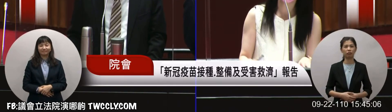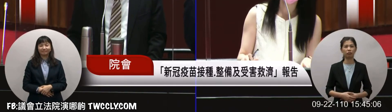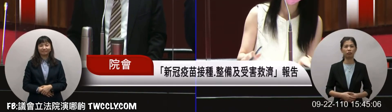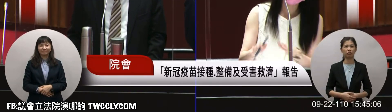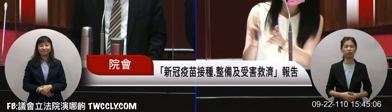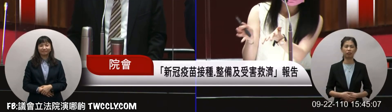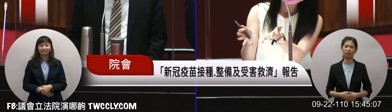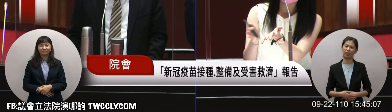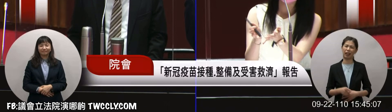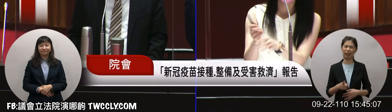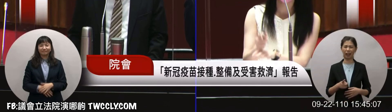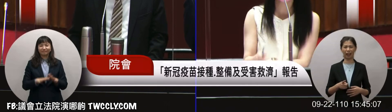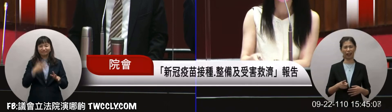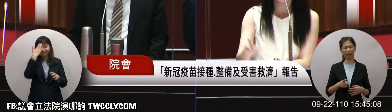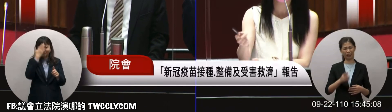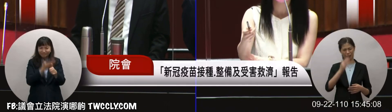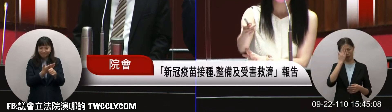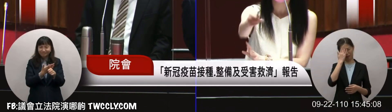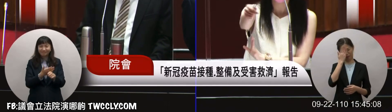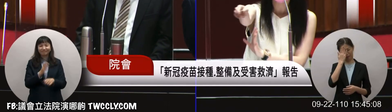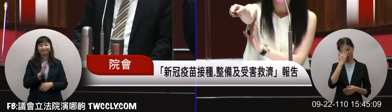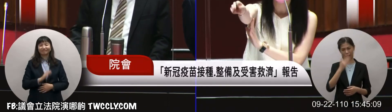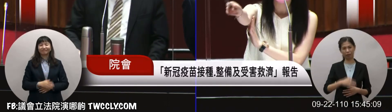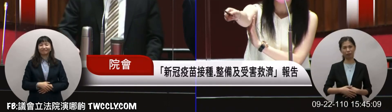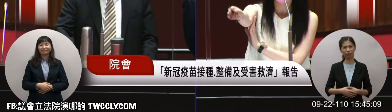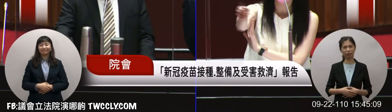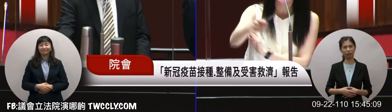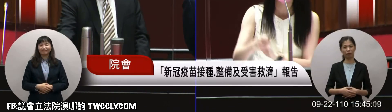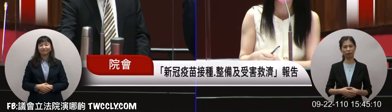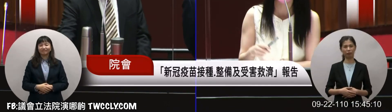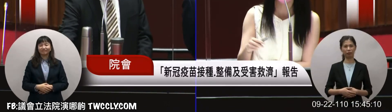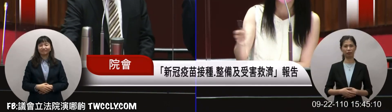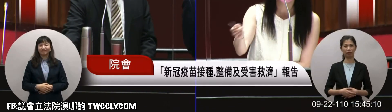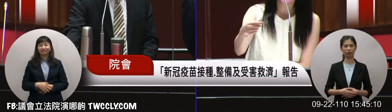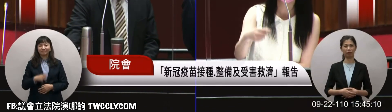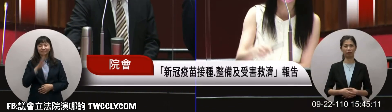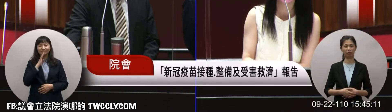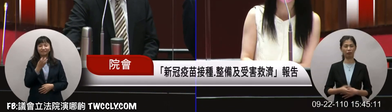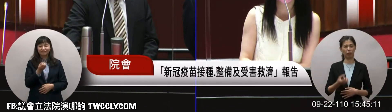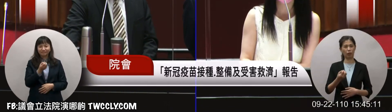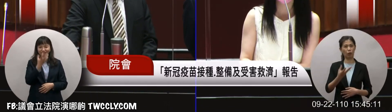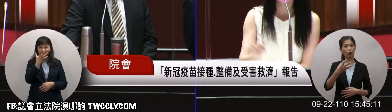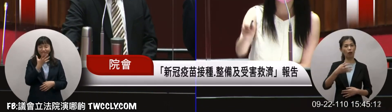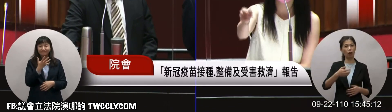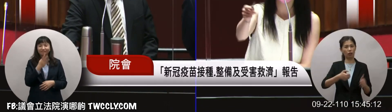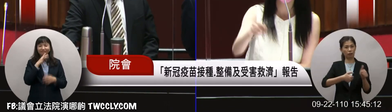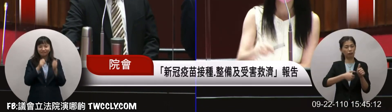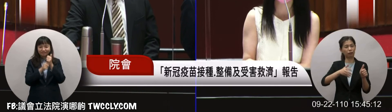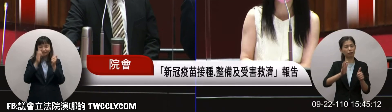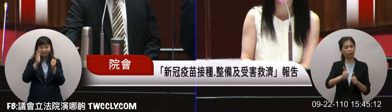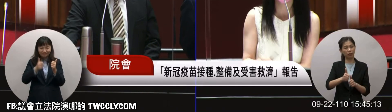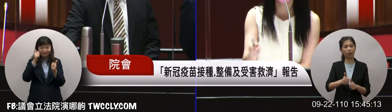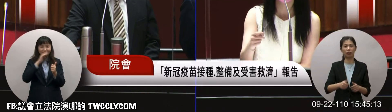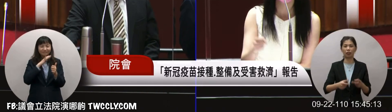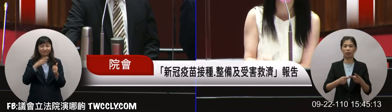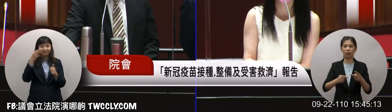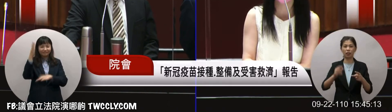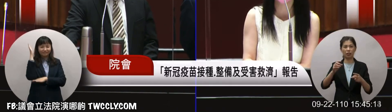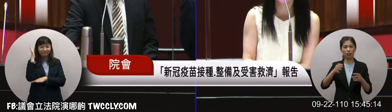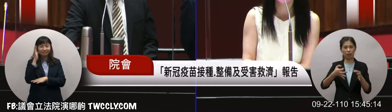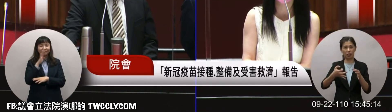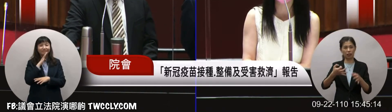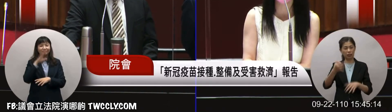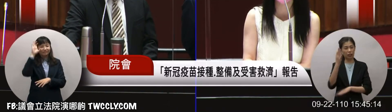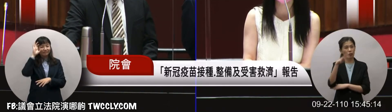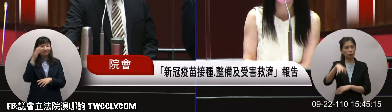这样子会不会太劳师动众？但是我还是希望，那不然我们这个请花敬群这个市长，然后我们财政部苏建荣部